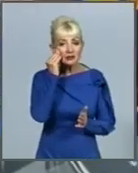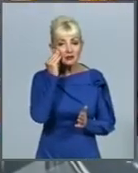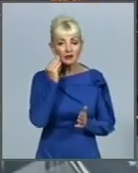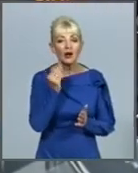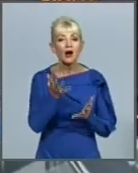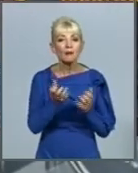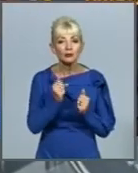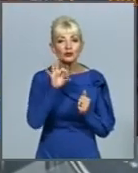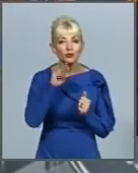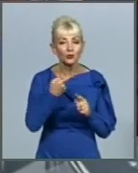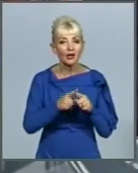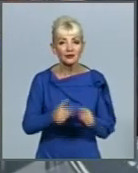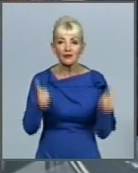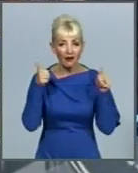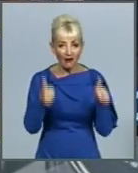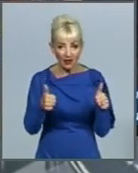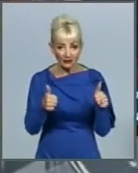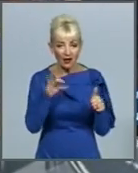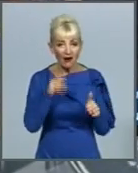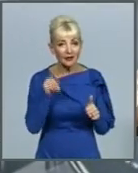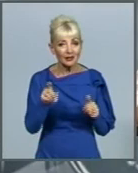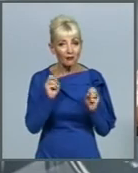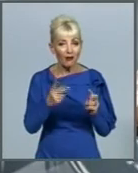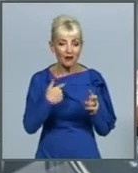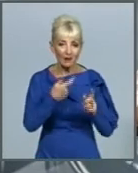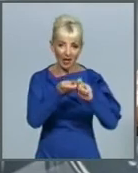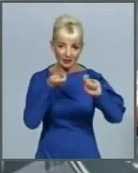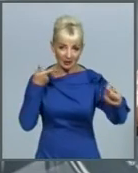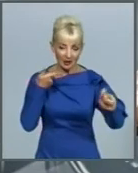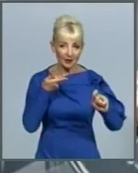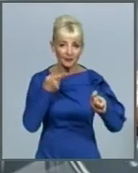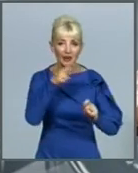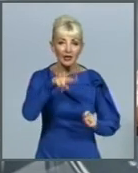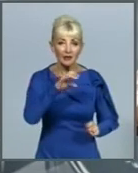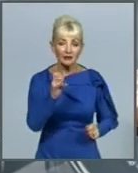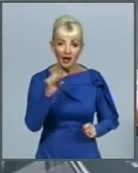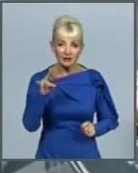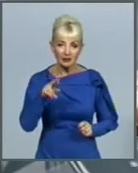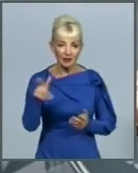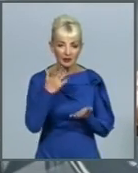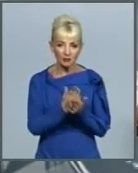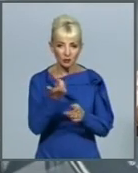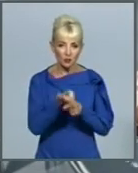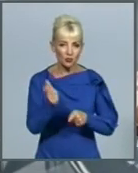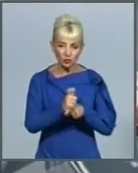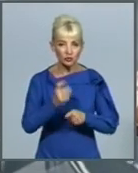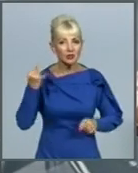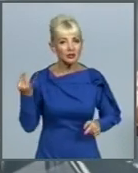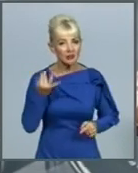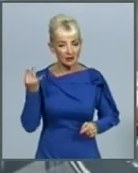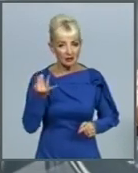этого кайф. От того, как мы отстреляем. Дания, она имеет очень